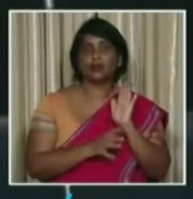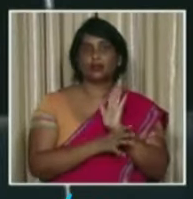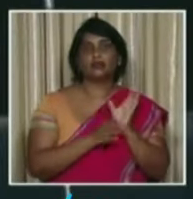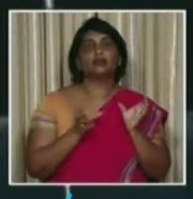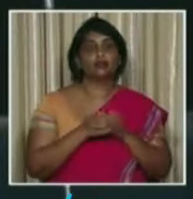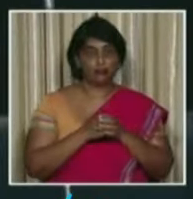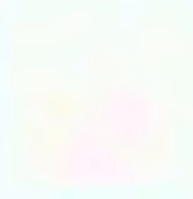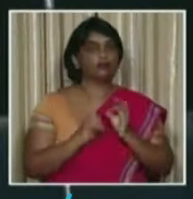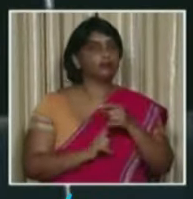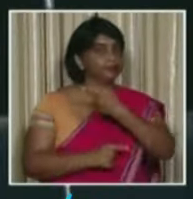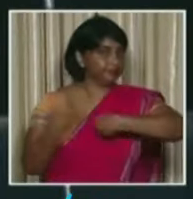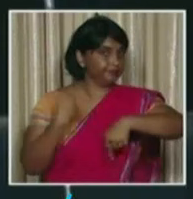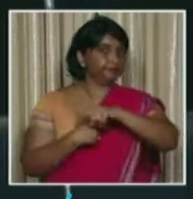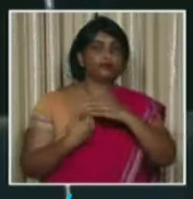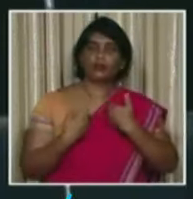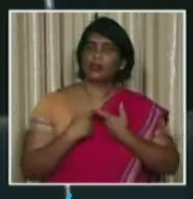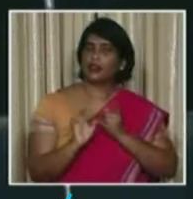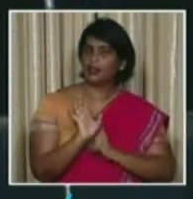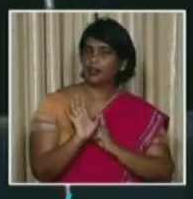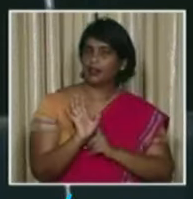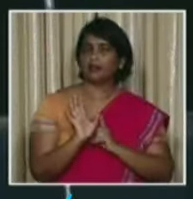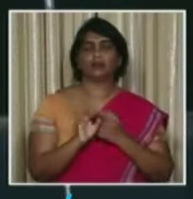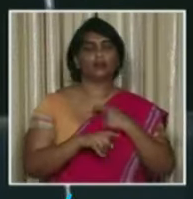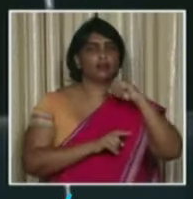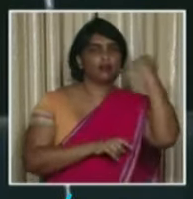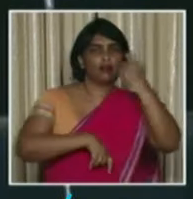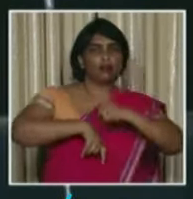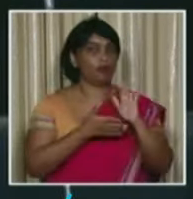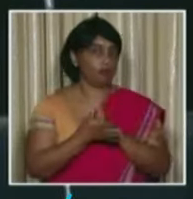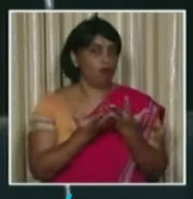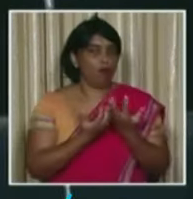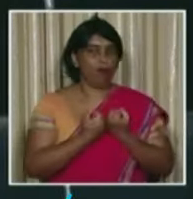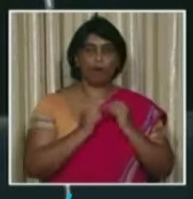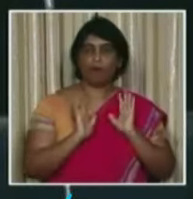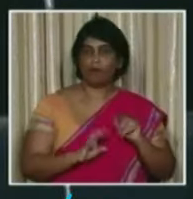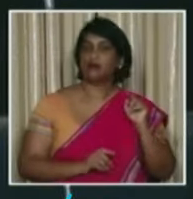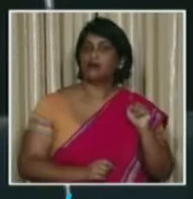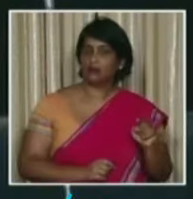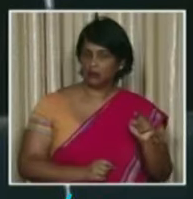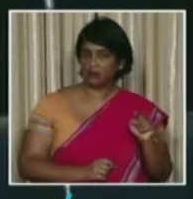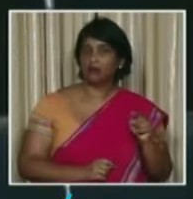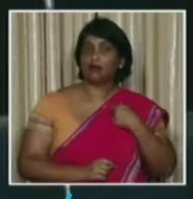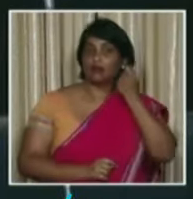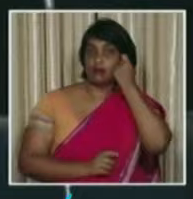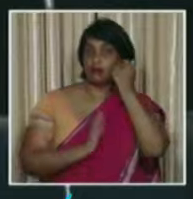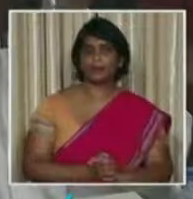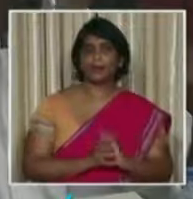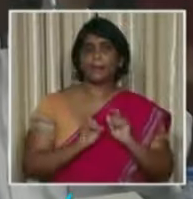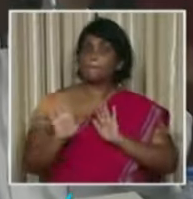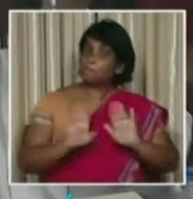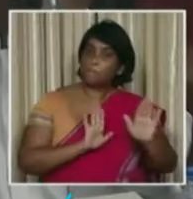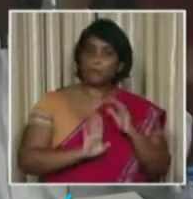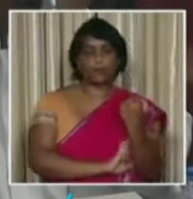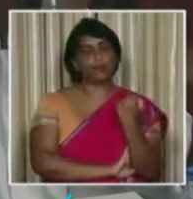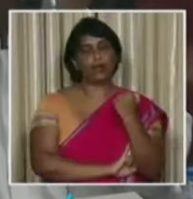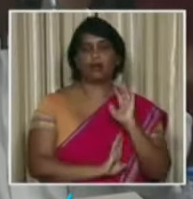Lankanidas Pakshe Mantrivuru. Apita Hamadam, Katakaran Levine, Vinadi Hatakatak. ඒක නිසා ඔබතුමාගේ යෝජනාව සාධාරණයි. ඔබතුමා